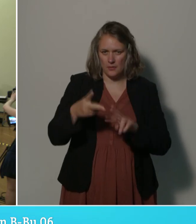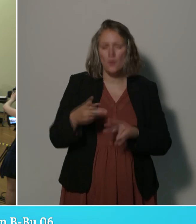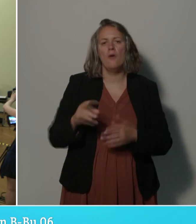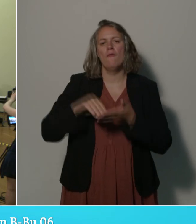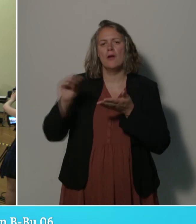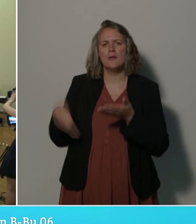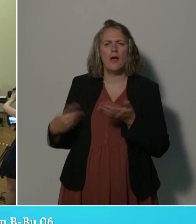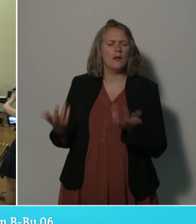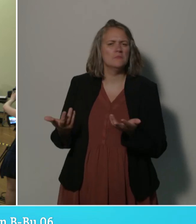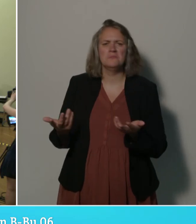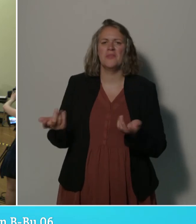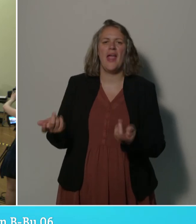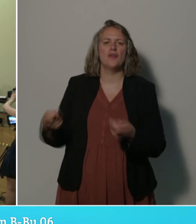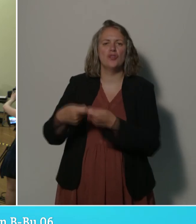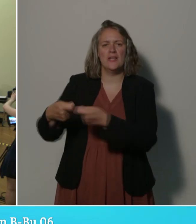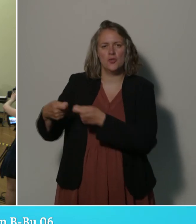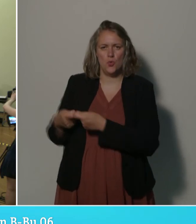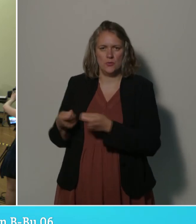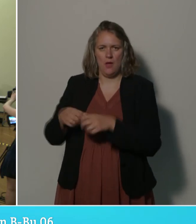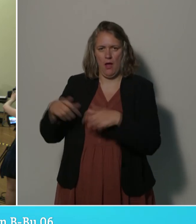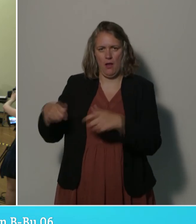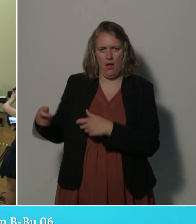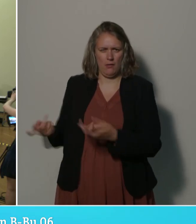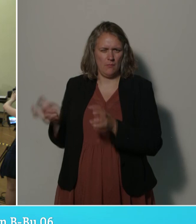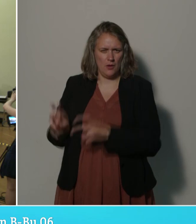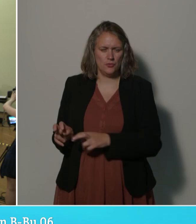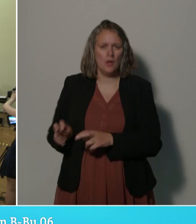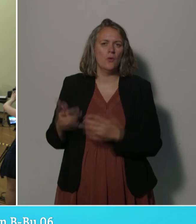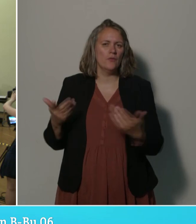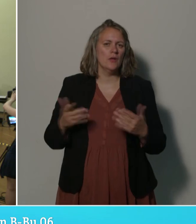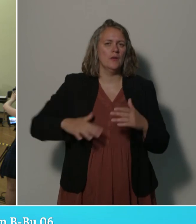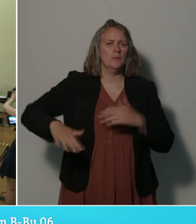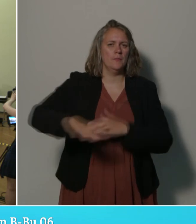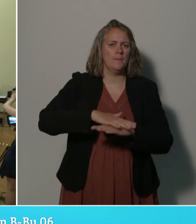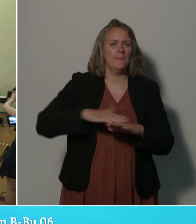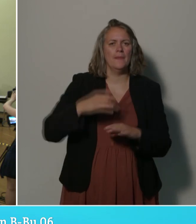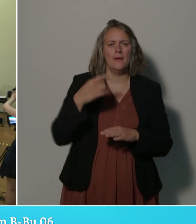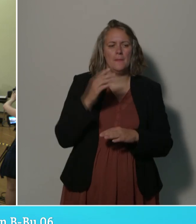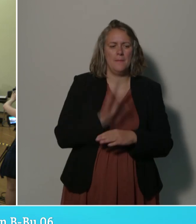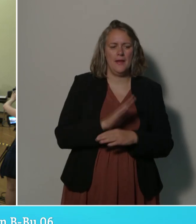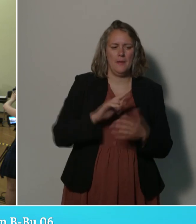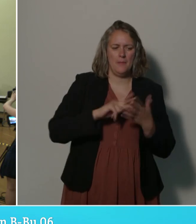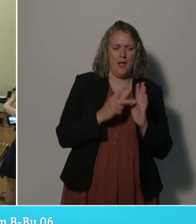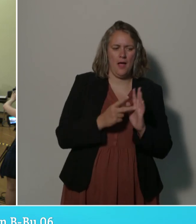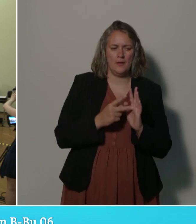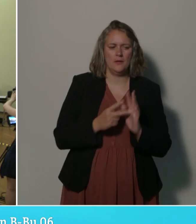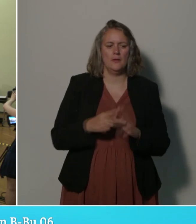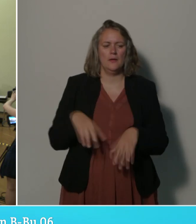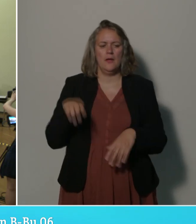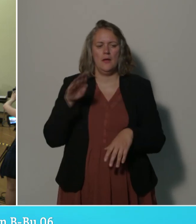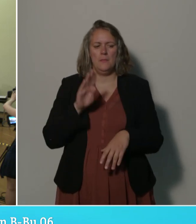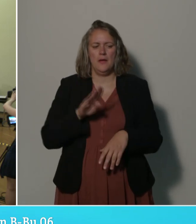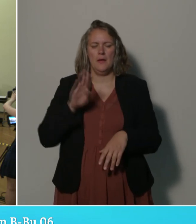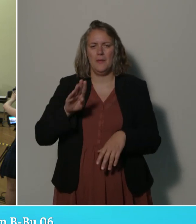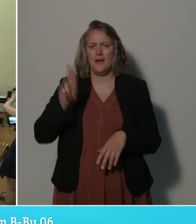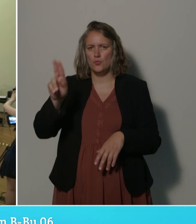von Erschließungsanlagen im bzw. angrenzend an den Geltungsbereich des B-Planes der Innenentwicklung BBU 06